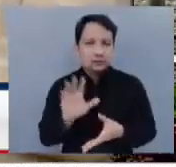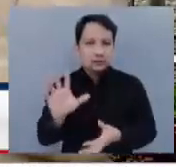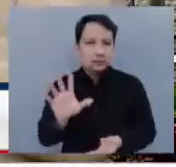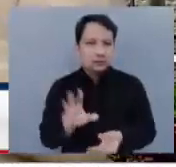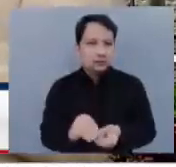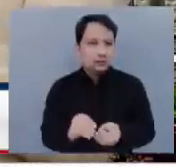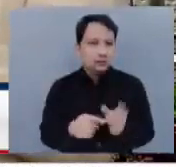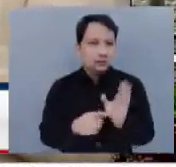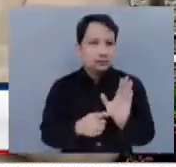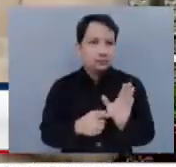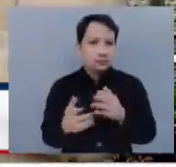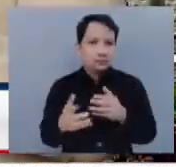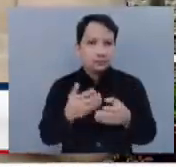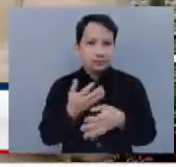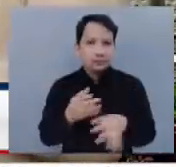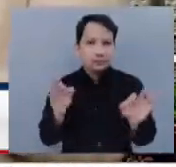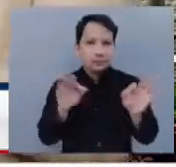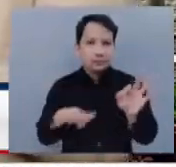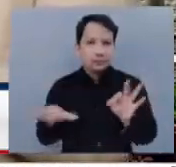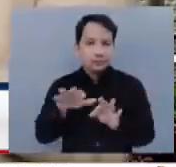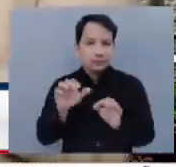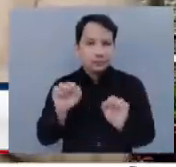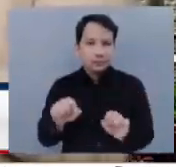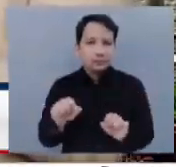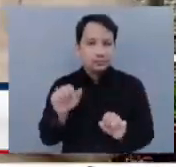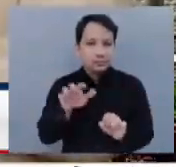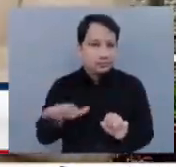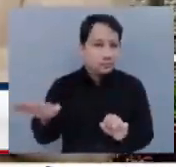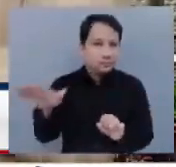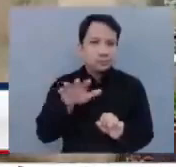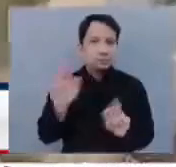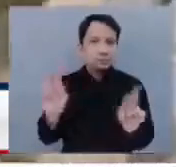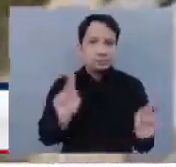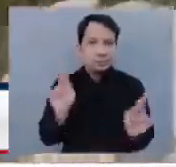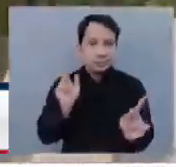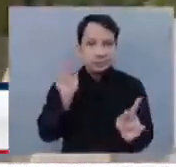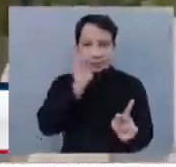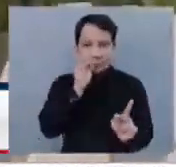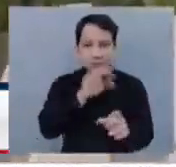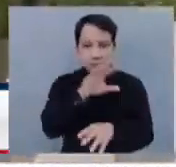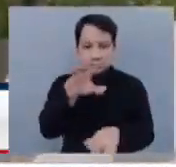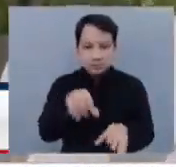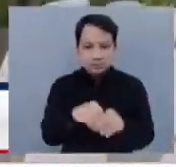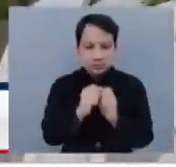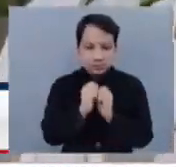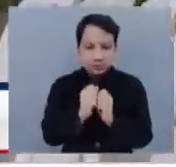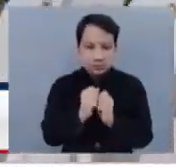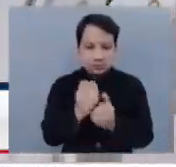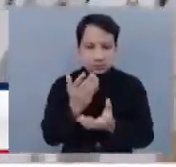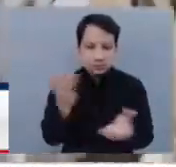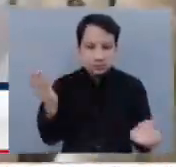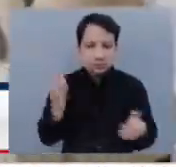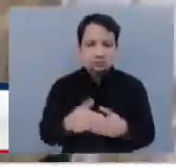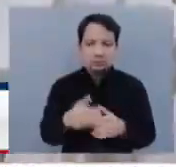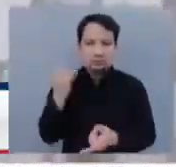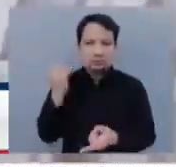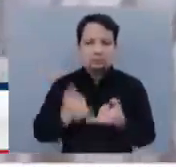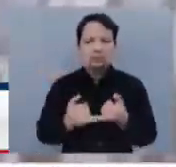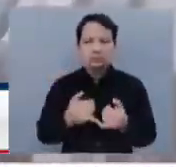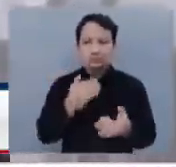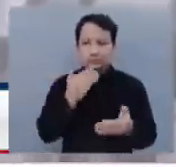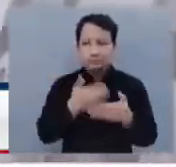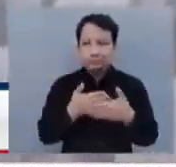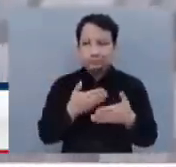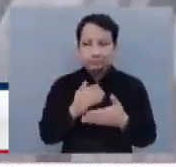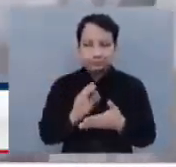po, libre po ang lahat po ng mga mamayan po na makisalo po sa amin, no, sa mga pinakamalalapit po na bantayog po sa inyong